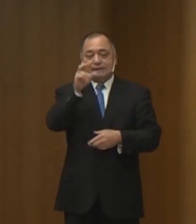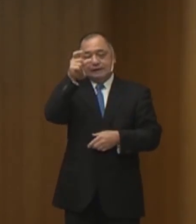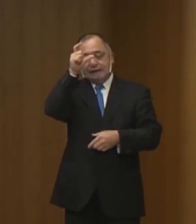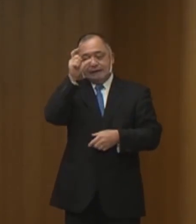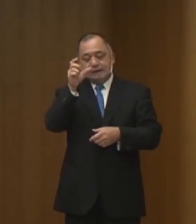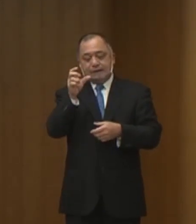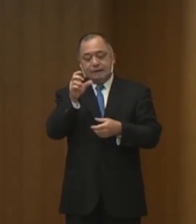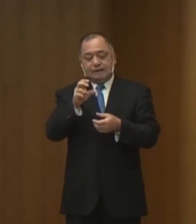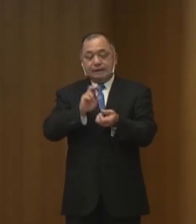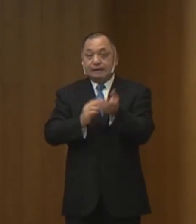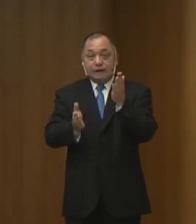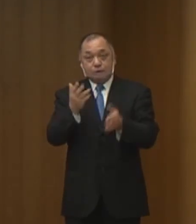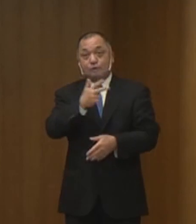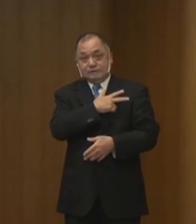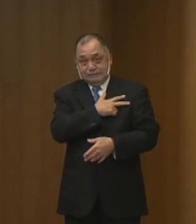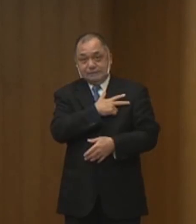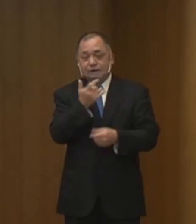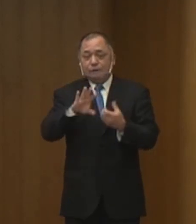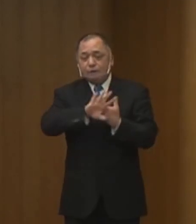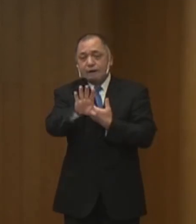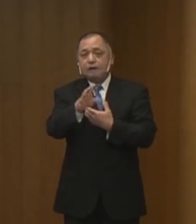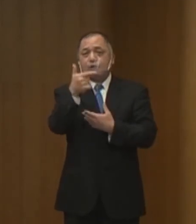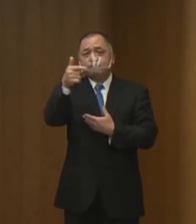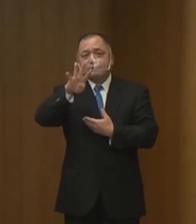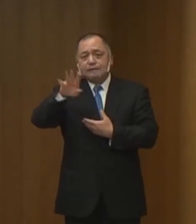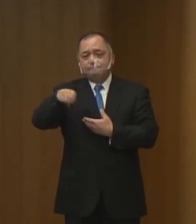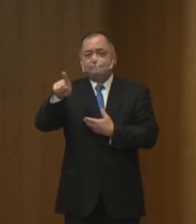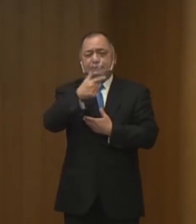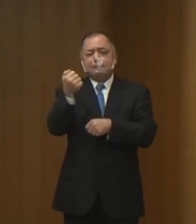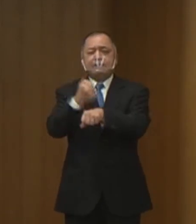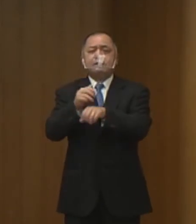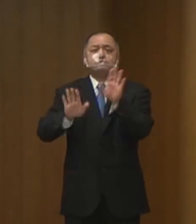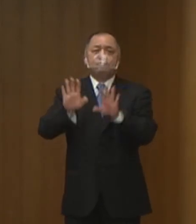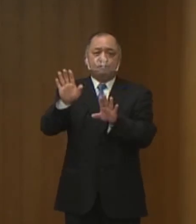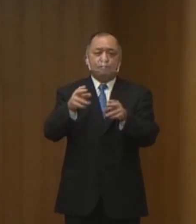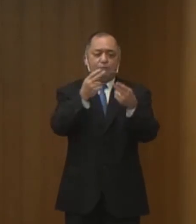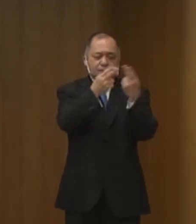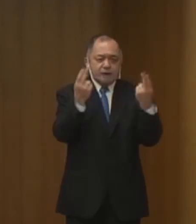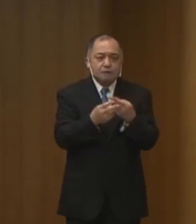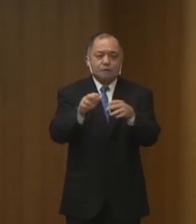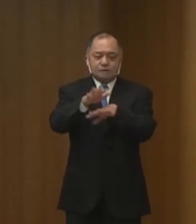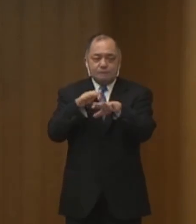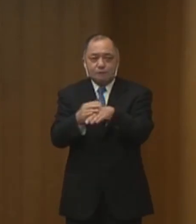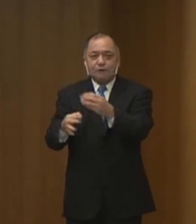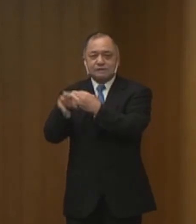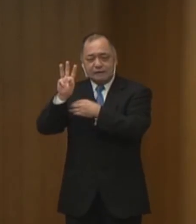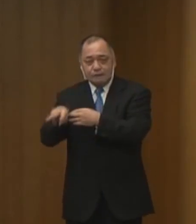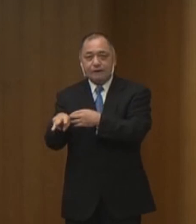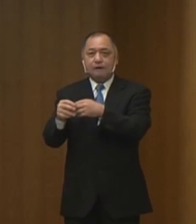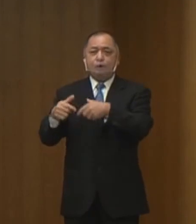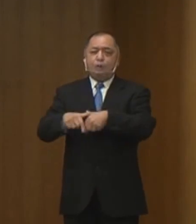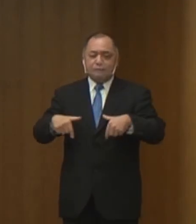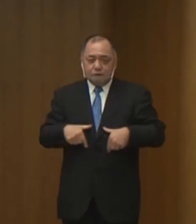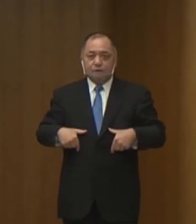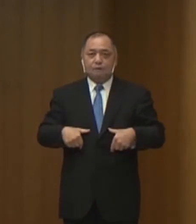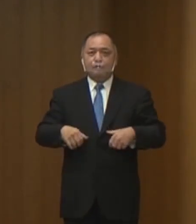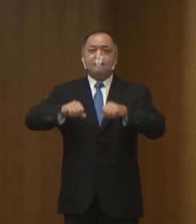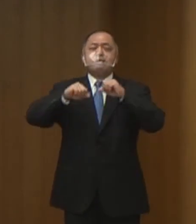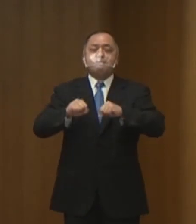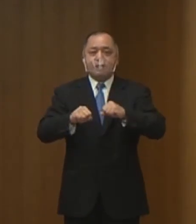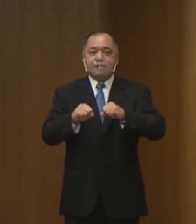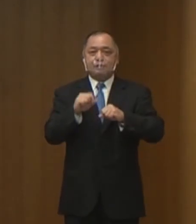他の府県もですね、大変な状況の中で、北海道、札幌、旭川、帯広、頑